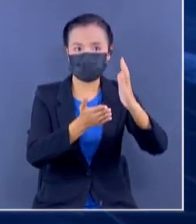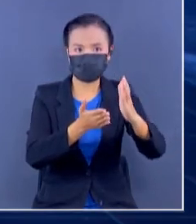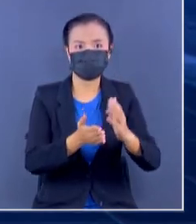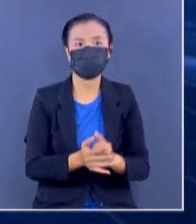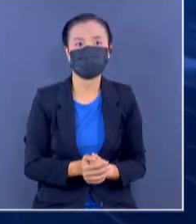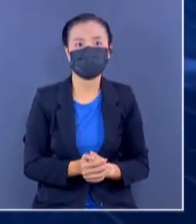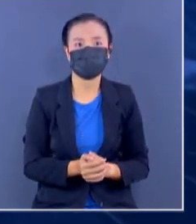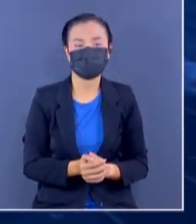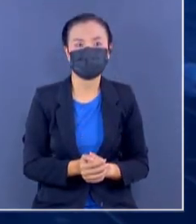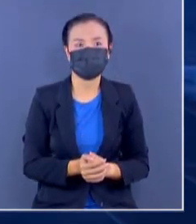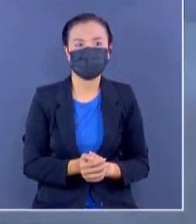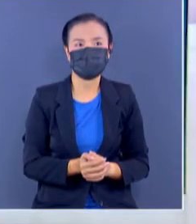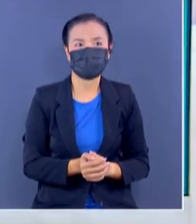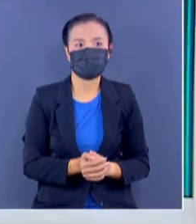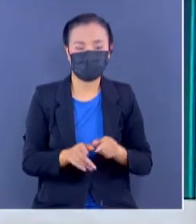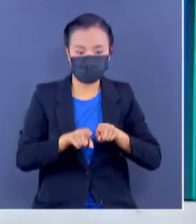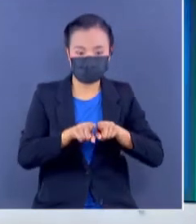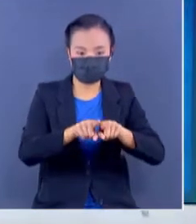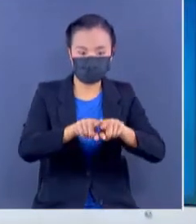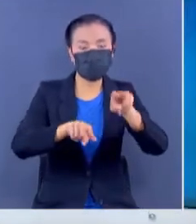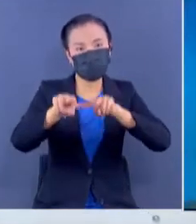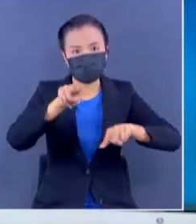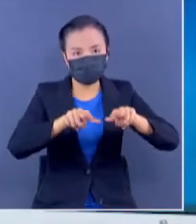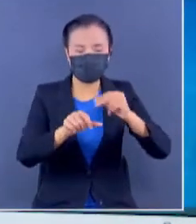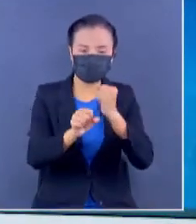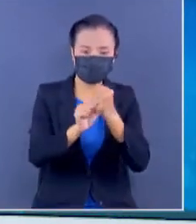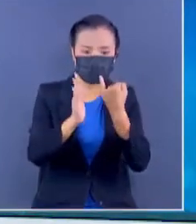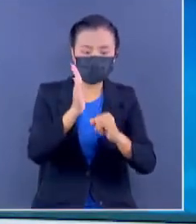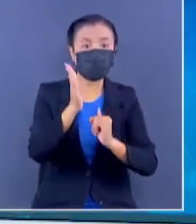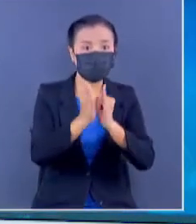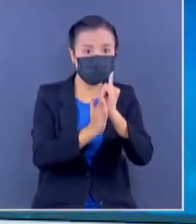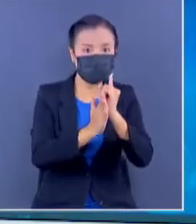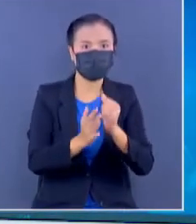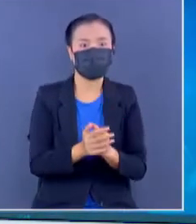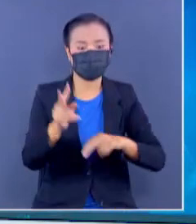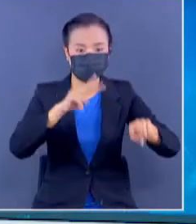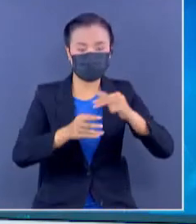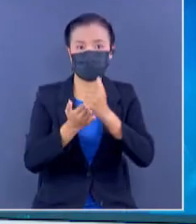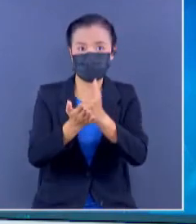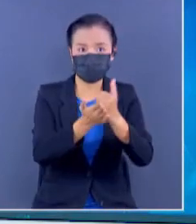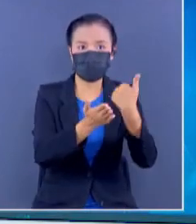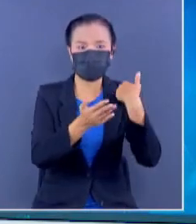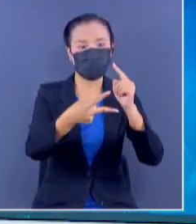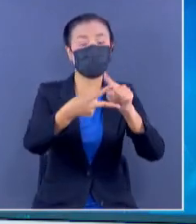เนี่ยครับที่ดีคือเดินหน้าคู่ขนานไปตรวจสอบเรื่องความถูกต้องด้านหนึ่งตรวจสอบให้ความช่วยเหลืออีกด้านหนึ่งนะครับ